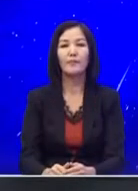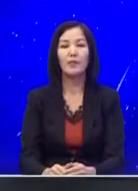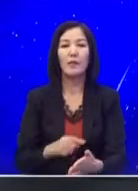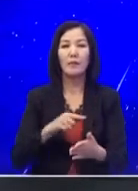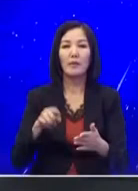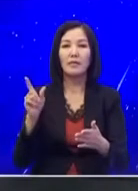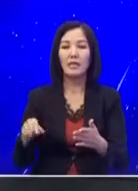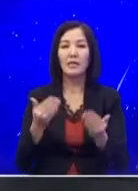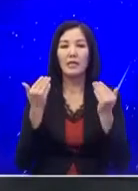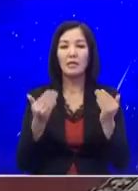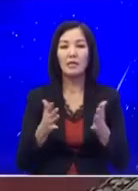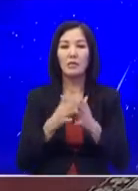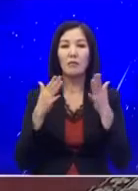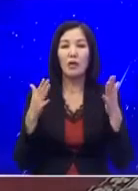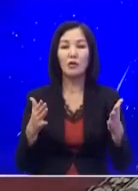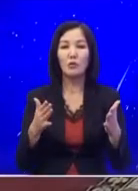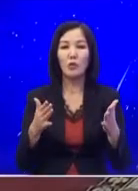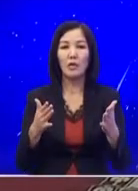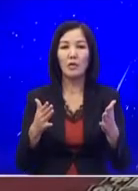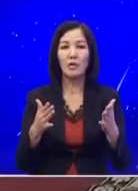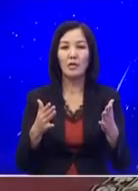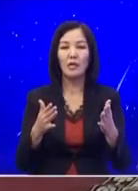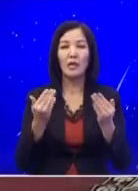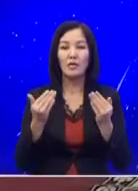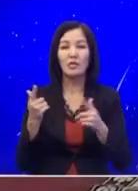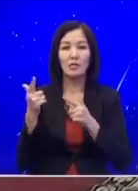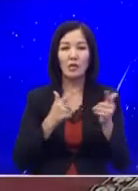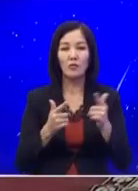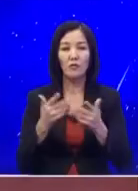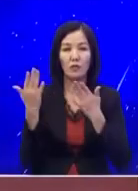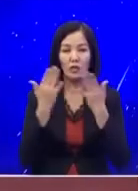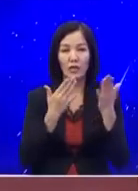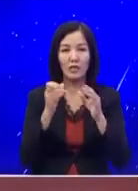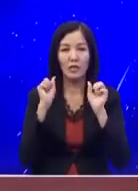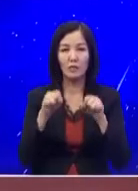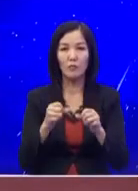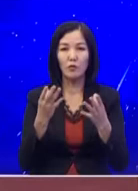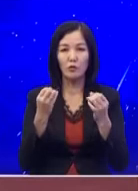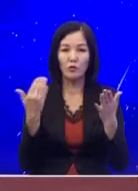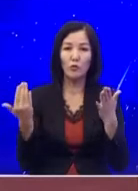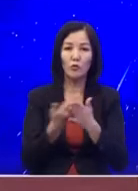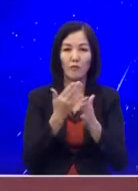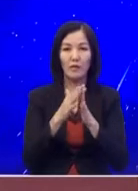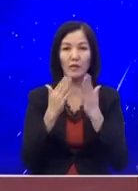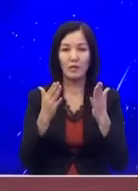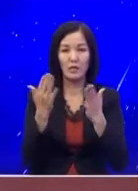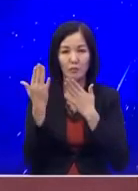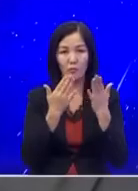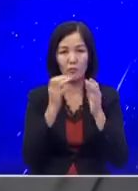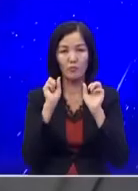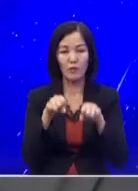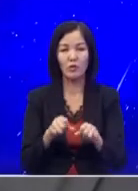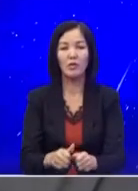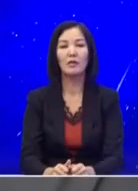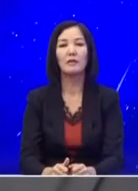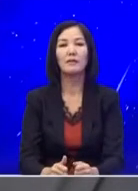что сейчас они имеют большой объем материала для обработки, а это значит, что читатели смогут увидеть их новые труды. Адина Смагулова, Асетбек